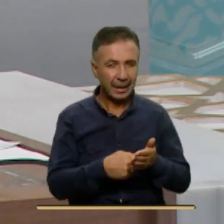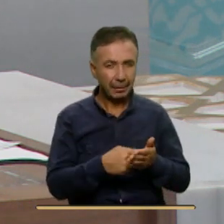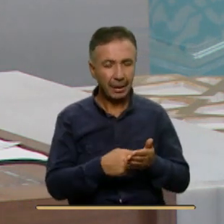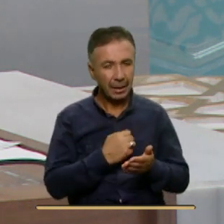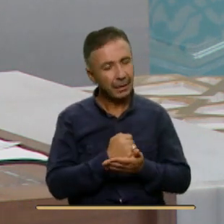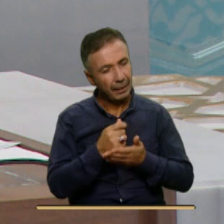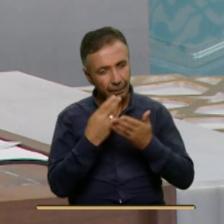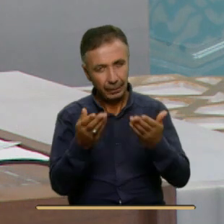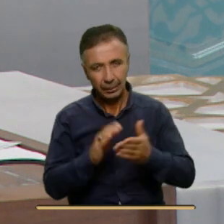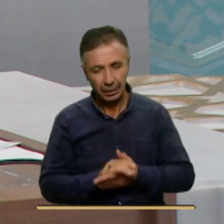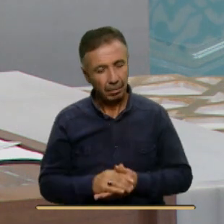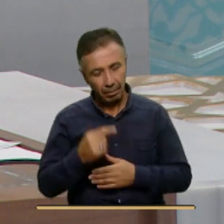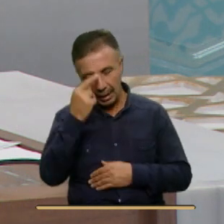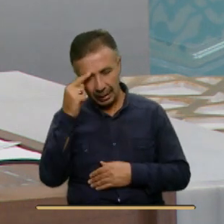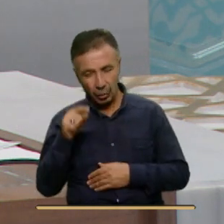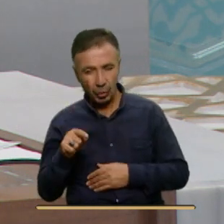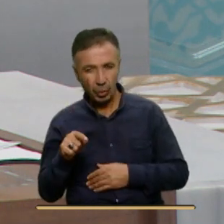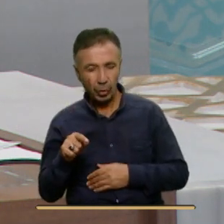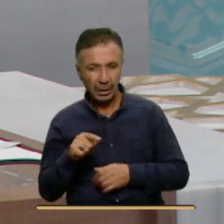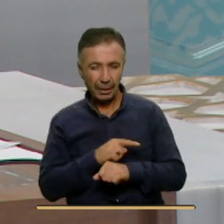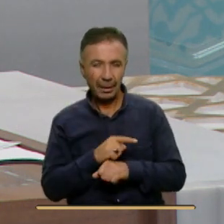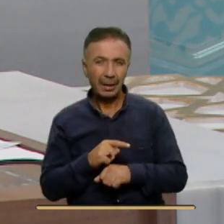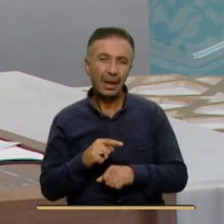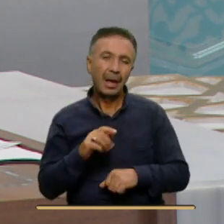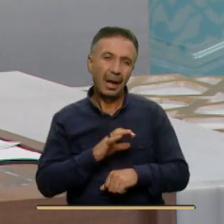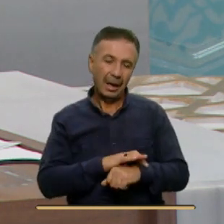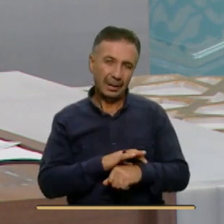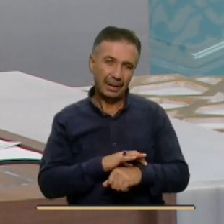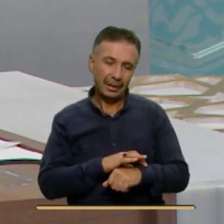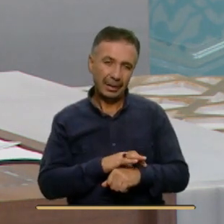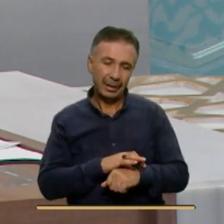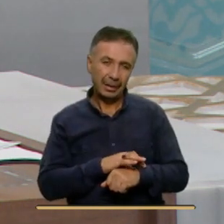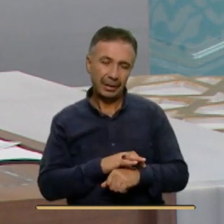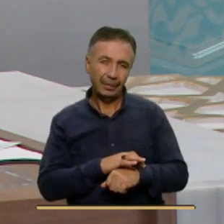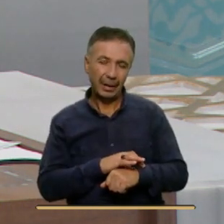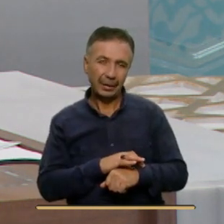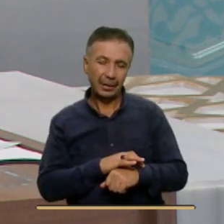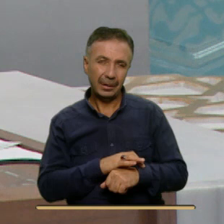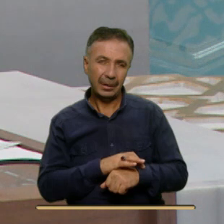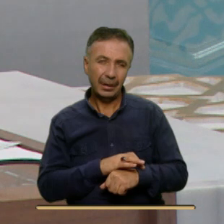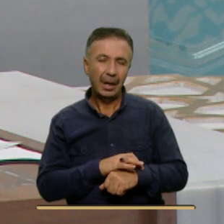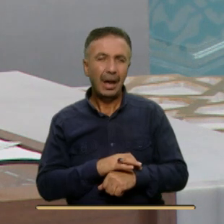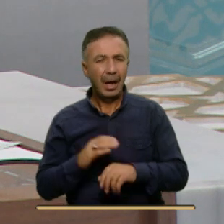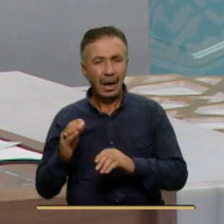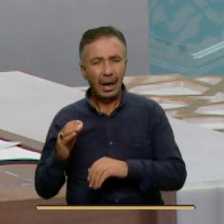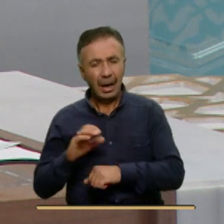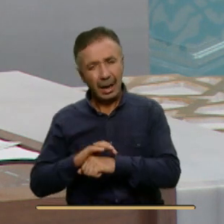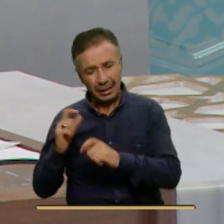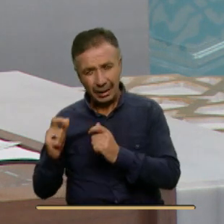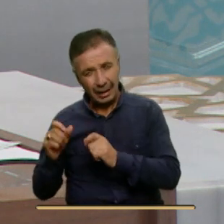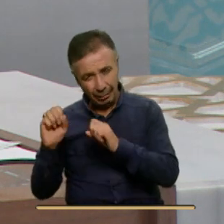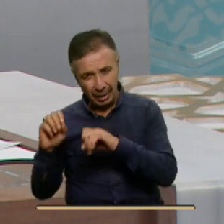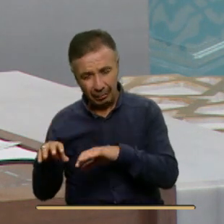de içinizde şu anda hastasını hastaneye bırakmış, cuma vakti gelmiş, Rabbine niyazda